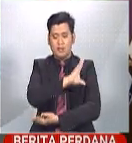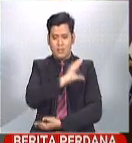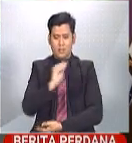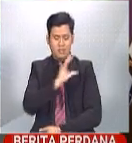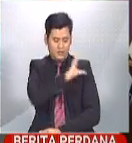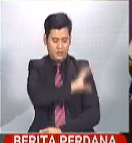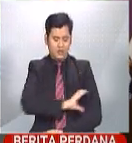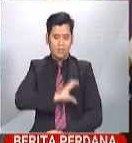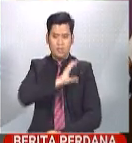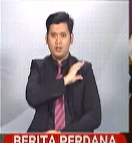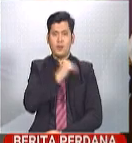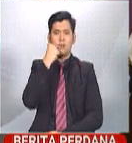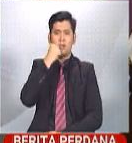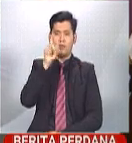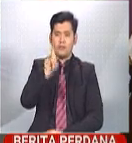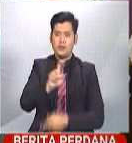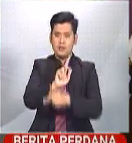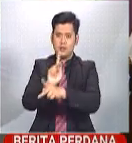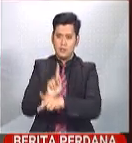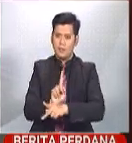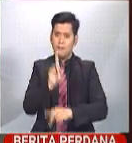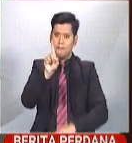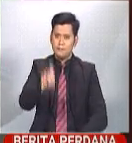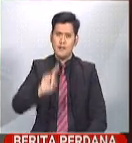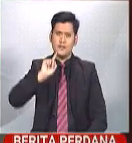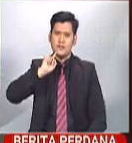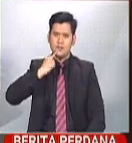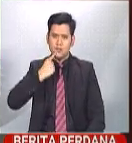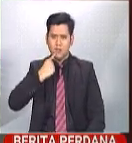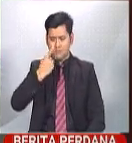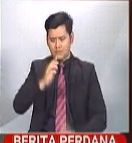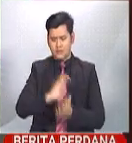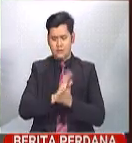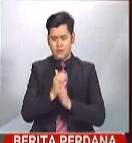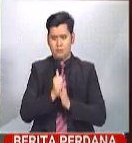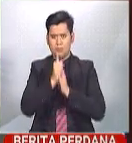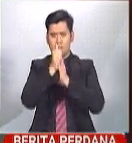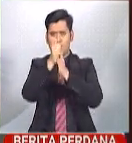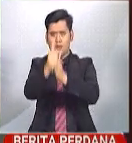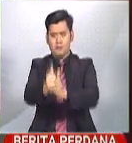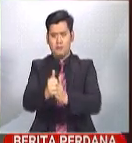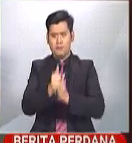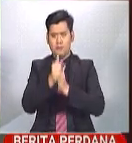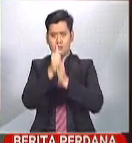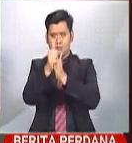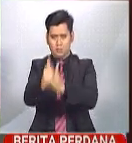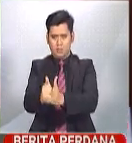di samping bersikap tegas sebagai pemimpin untuk membimbing anggota-anggota seliaan beliau.